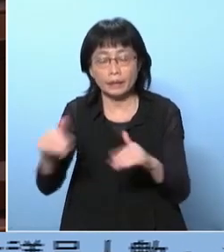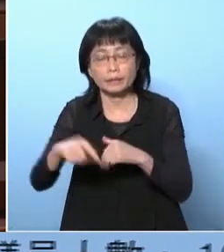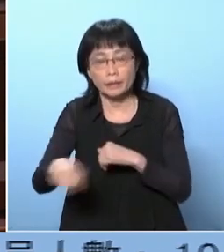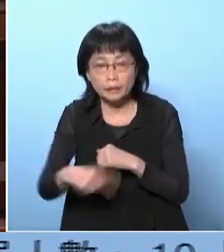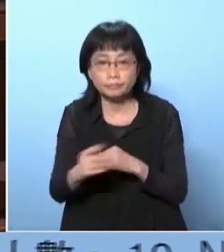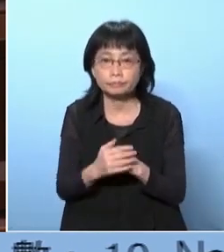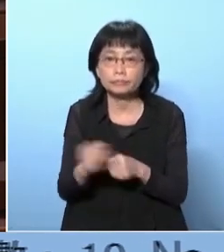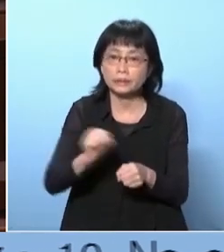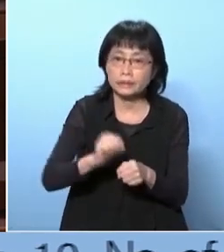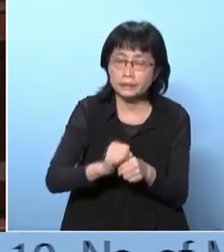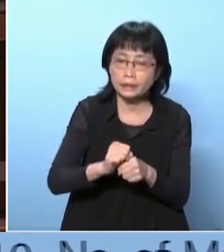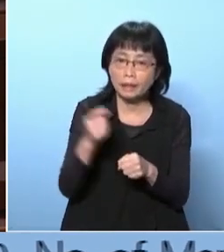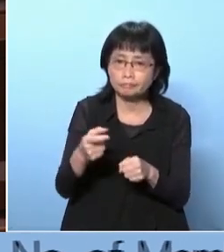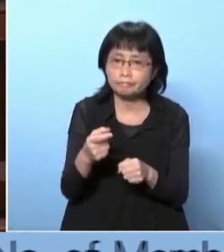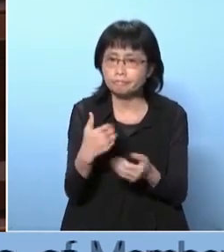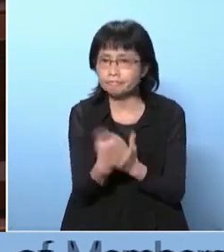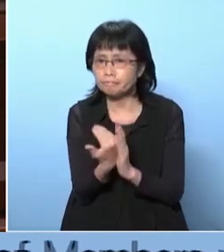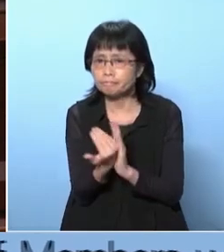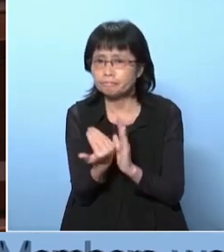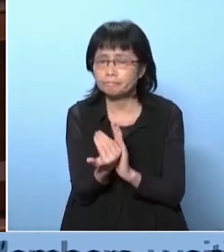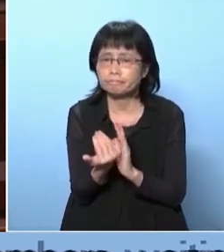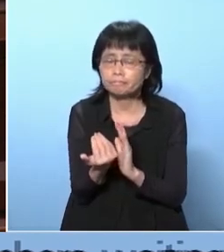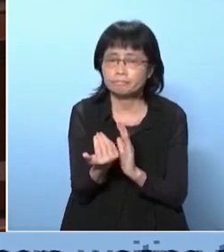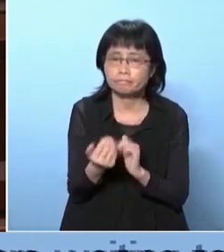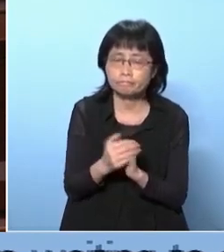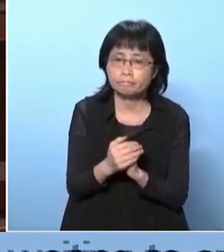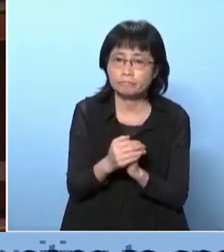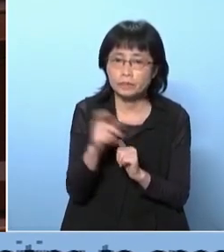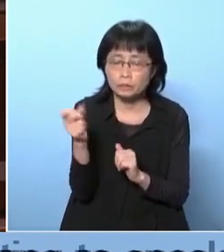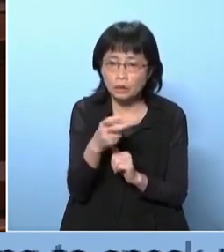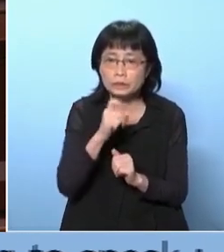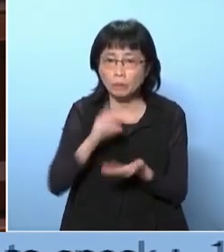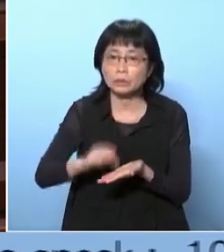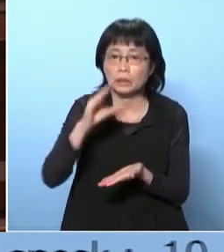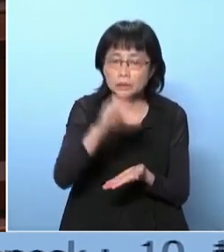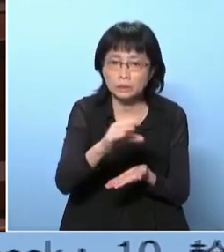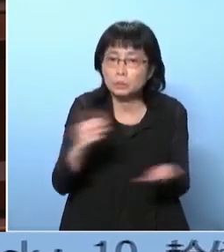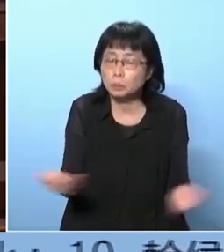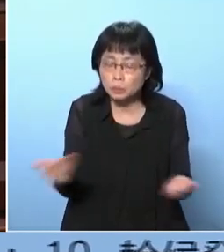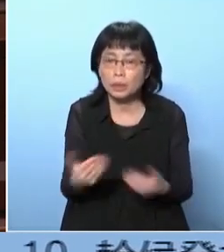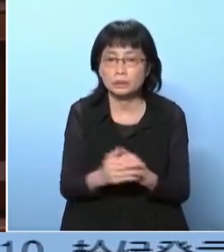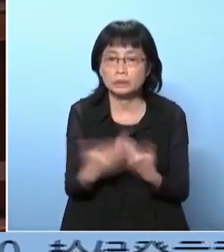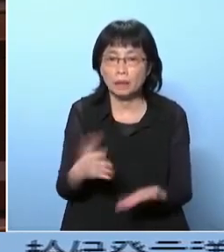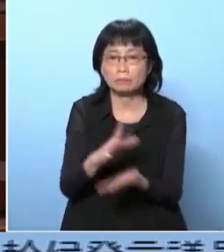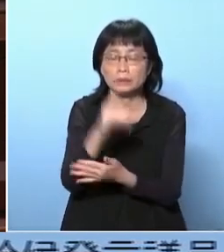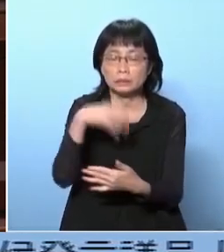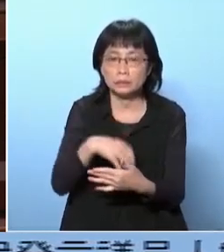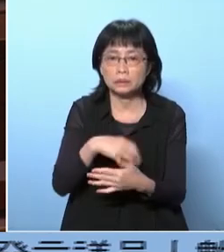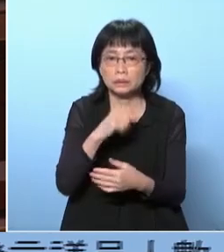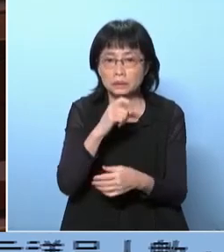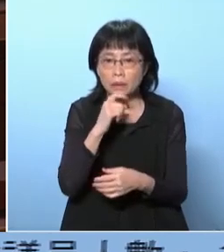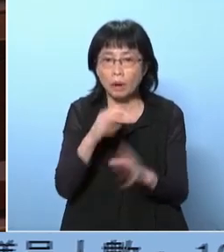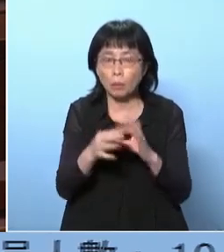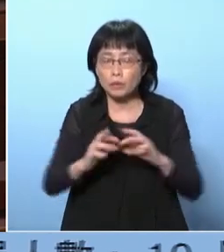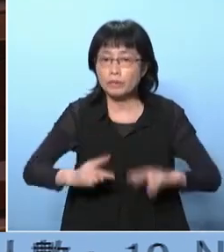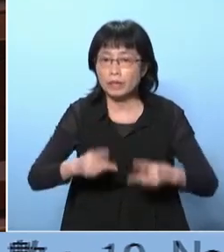宅，以增加項目的商業可行性和市場參與開發投資的意欲。我們會在今年內就發